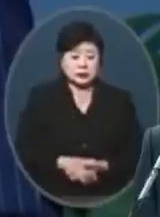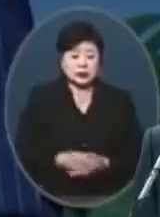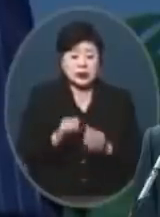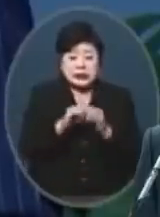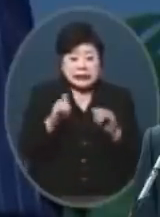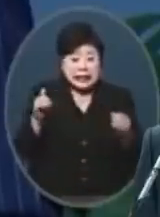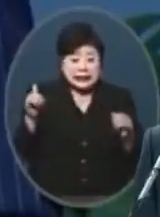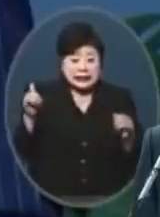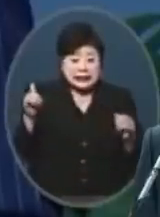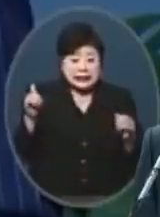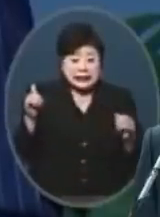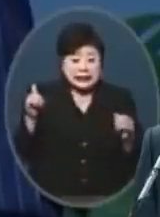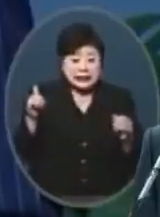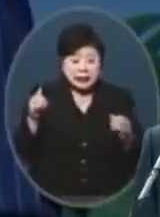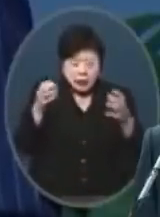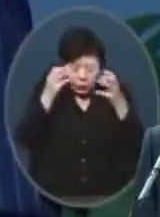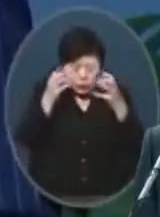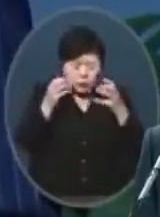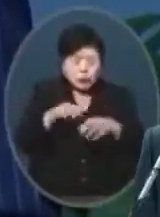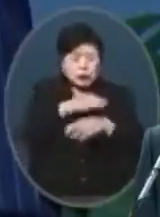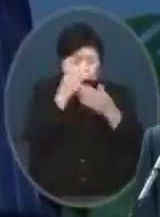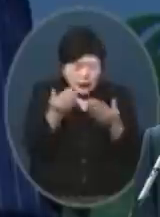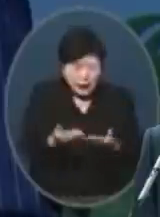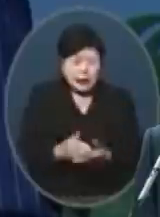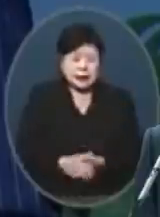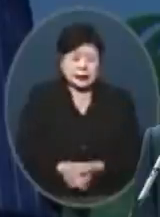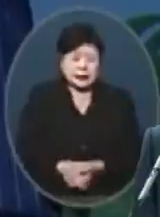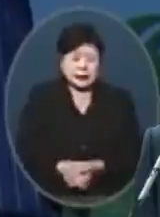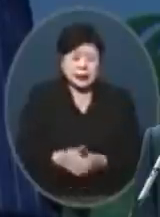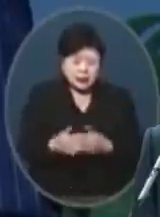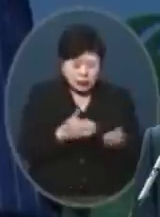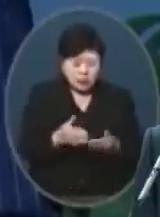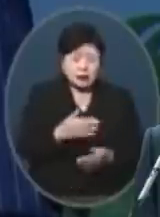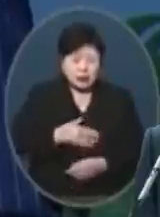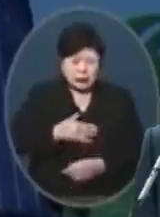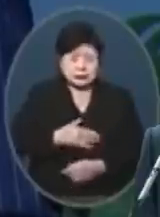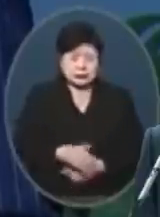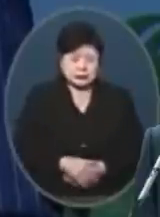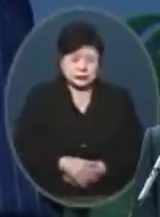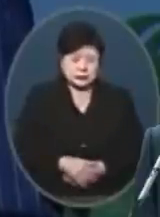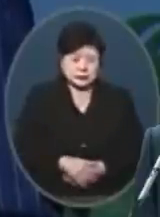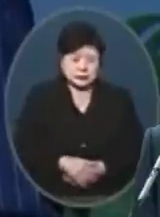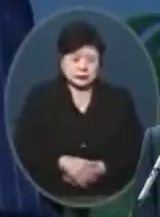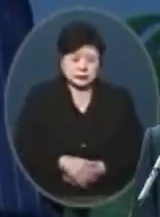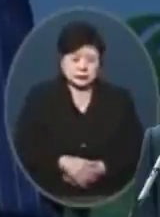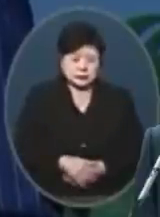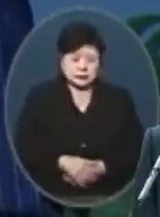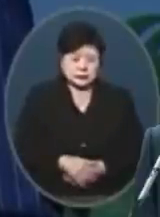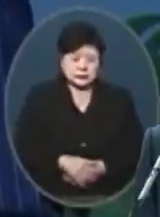인간 고통을 다 경험을 했습니다.